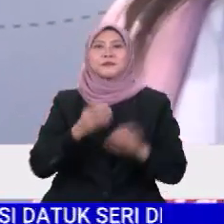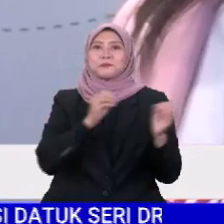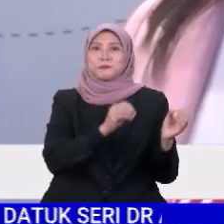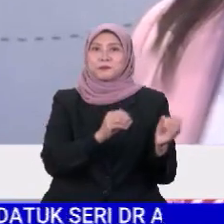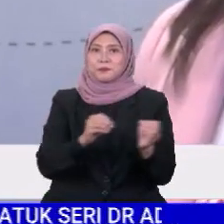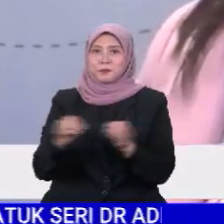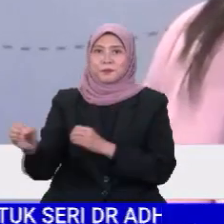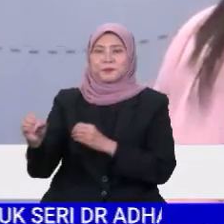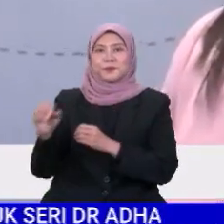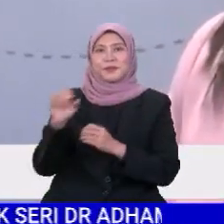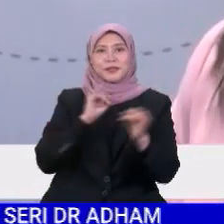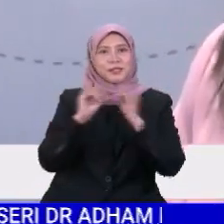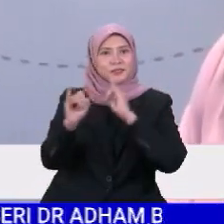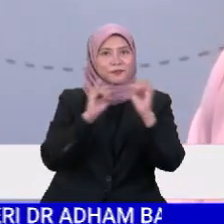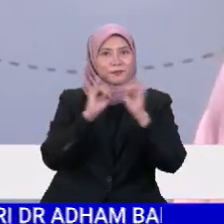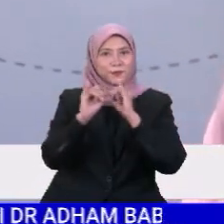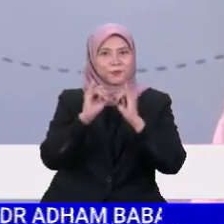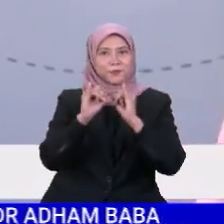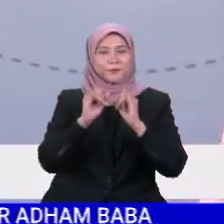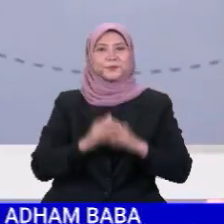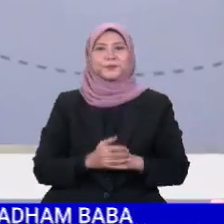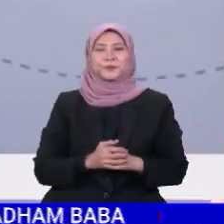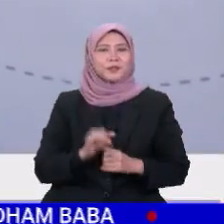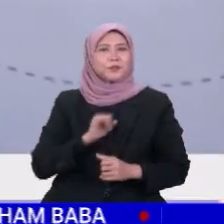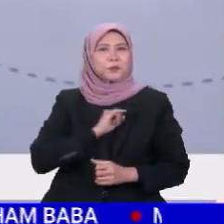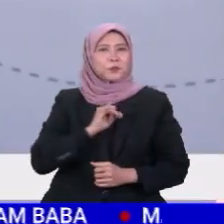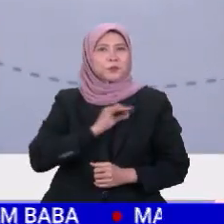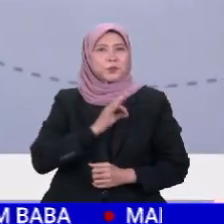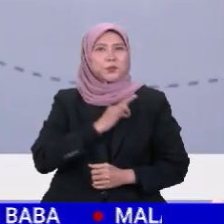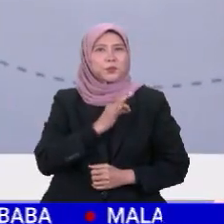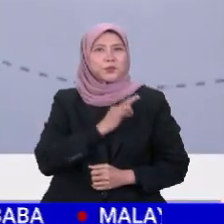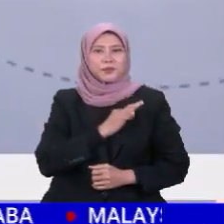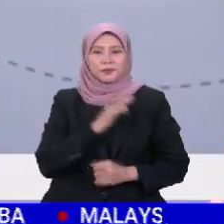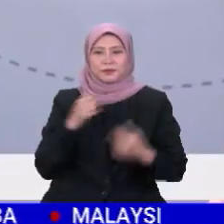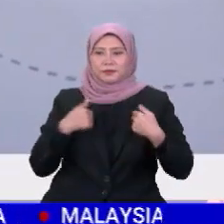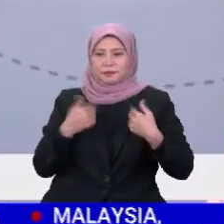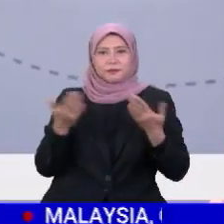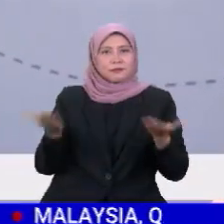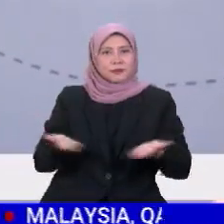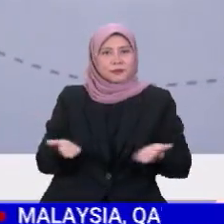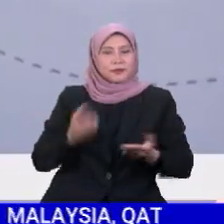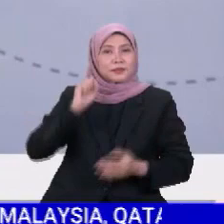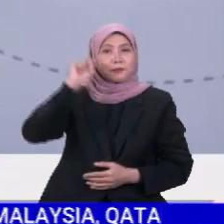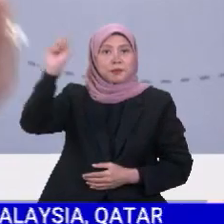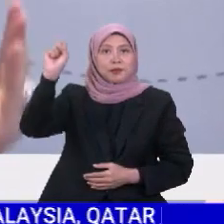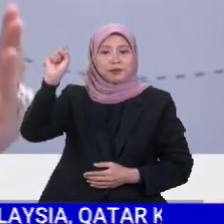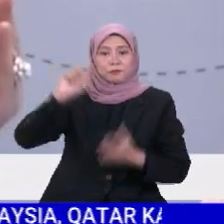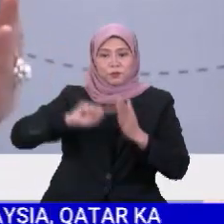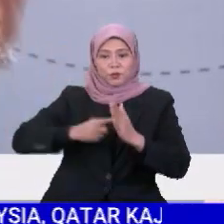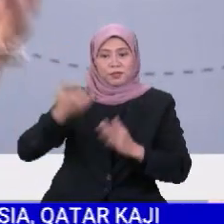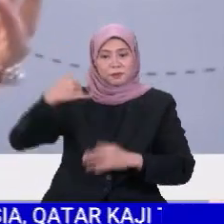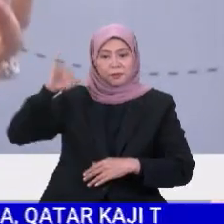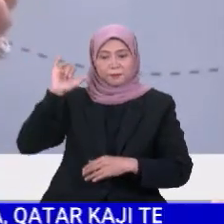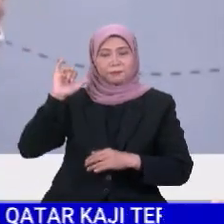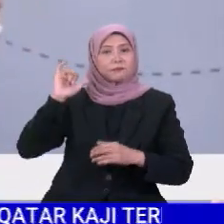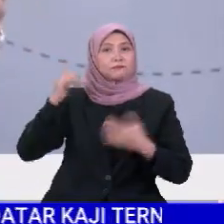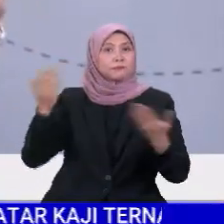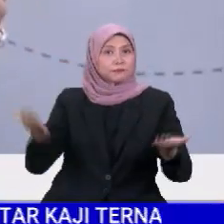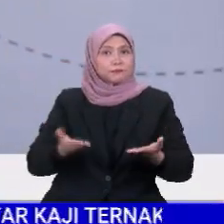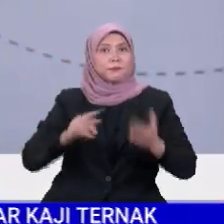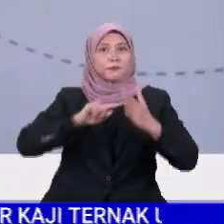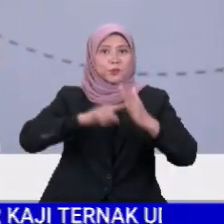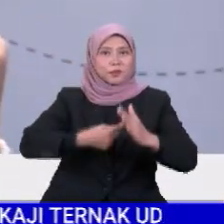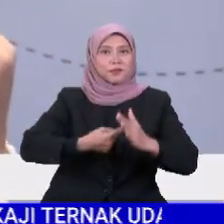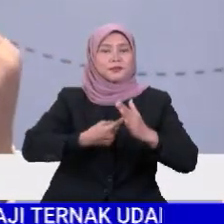mengadakan slot sesi temu ramah ni. Saya amat teruja sebenarnya berada di Sabah mulai semalam lagi dan hari ini majlis telah